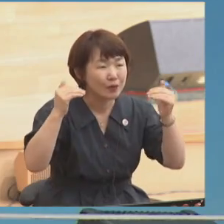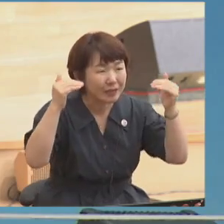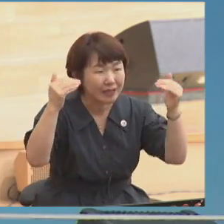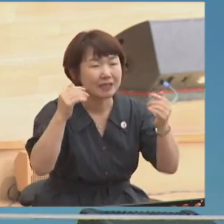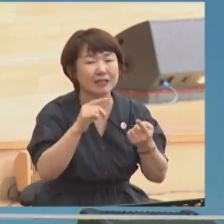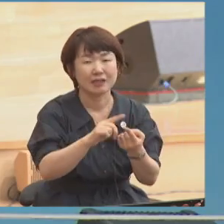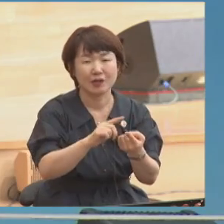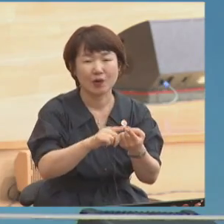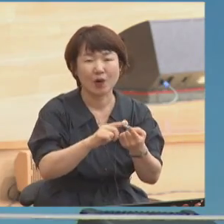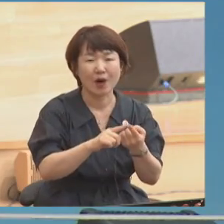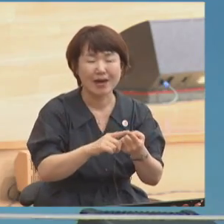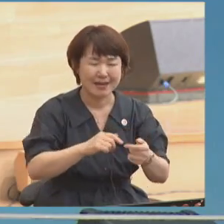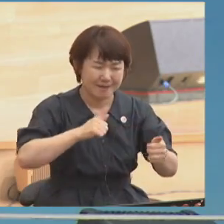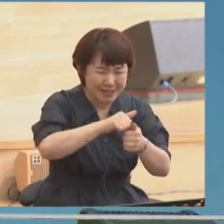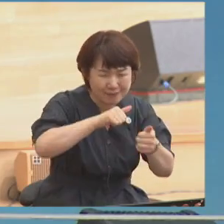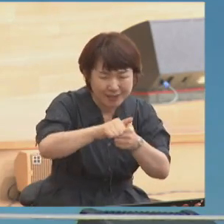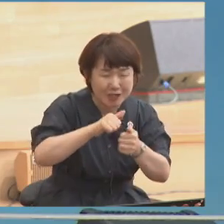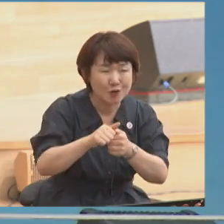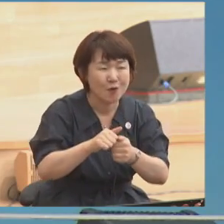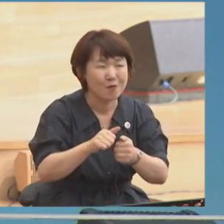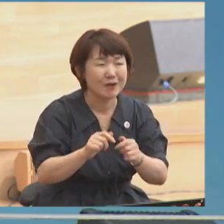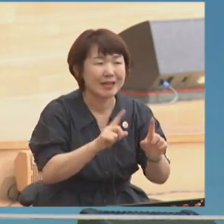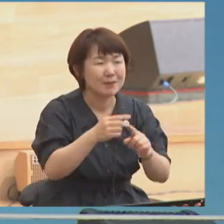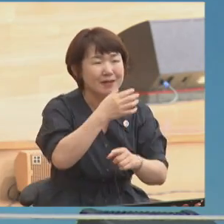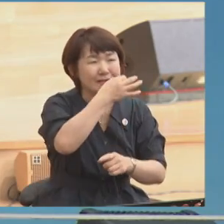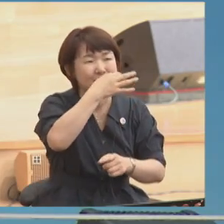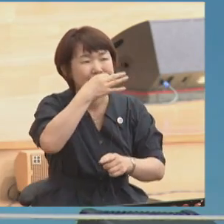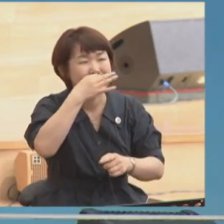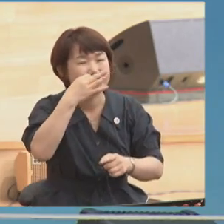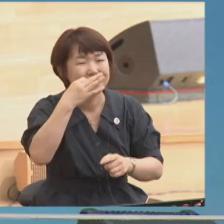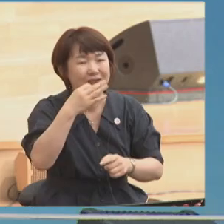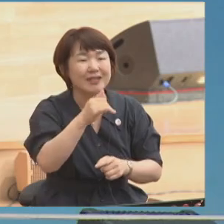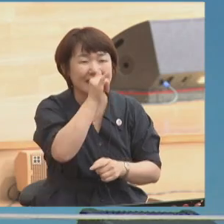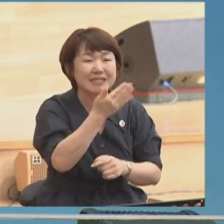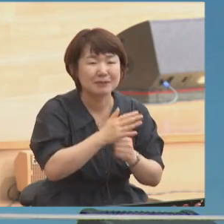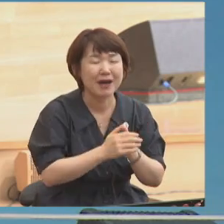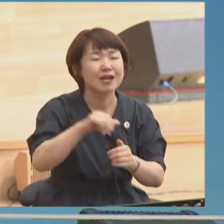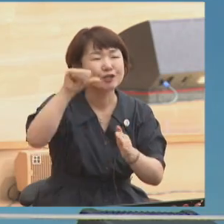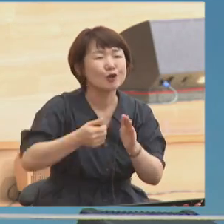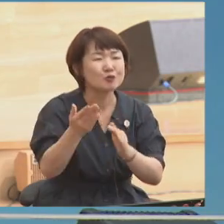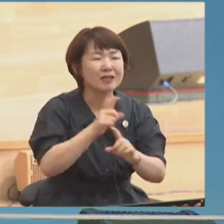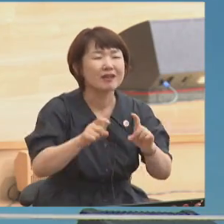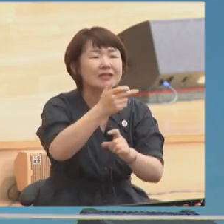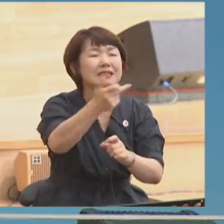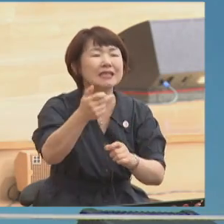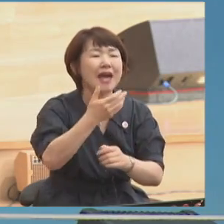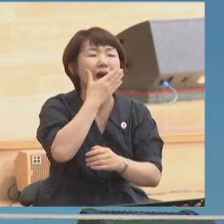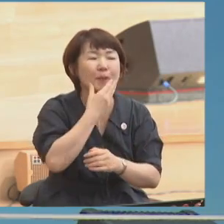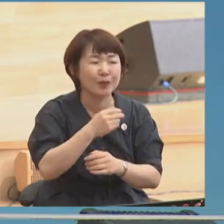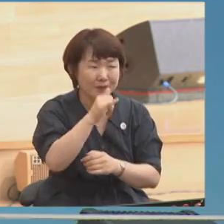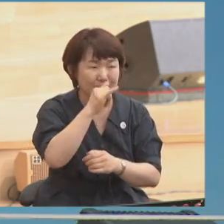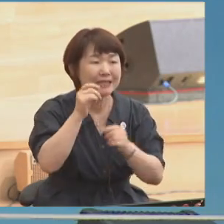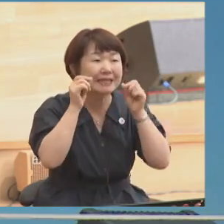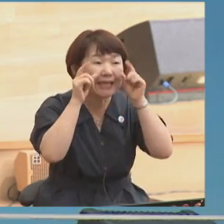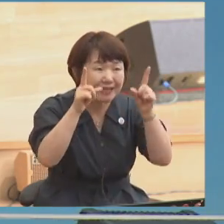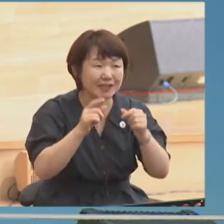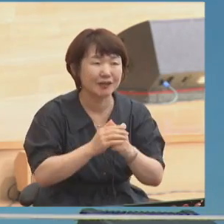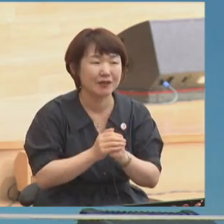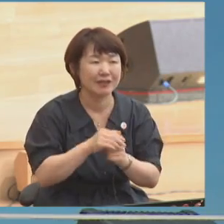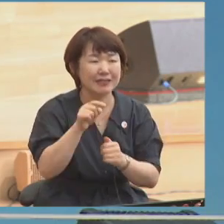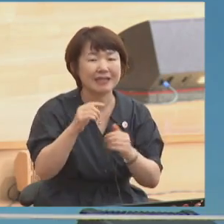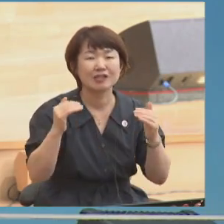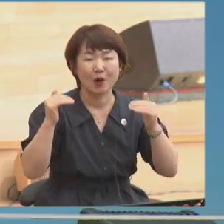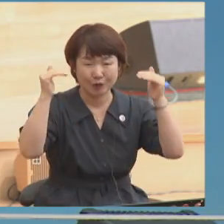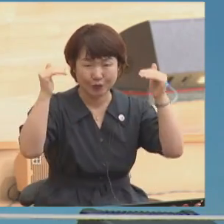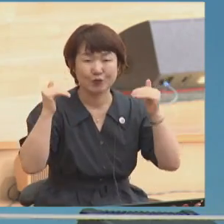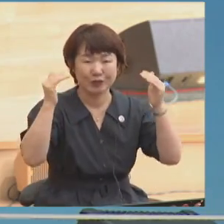것, 이기며 사는 기쁨보다 저주며 사는 행복을 깨닫는 것, 이게